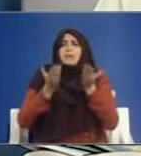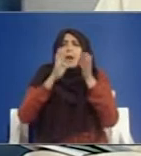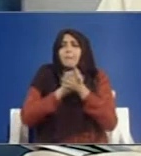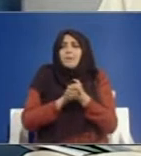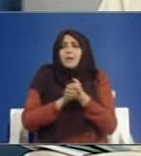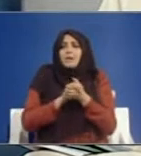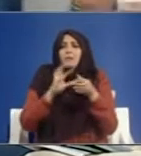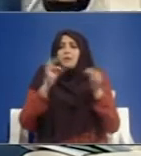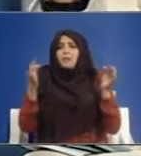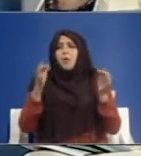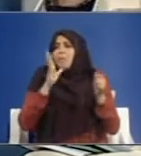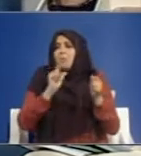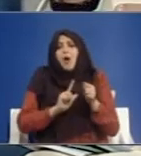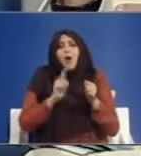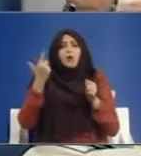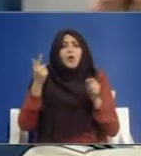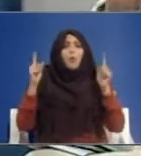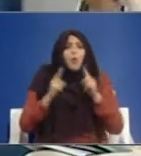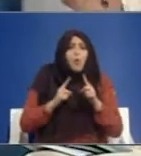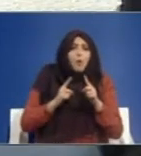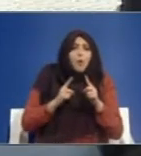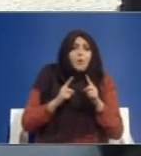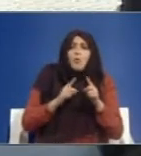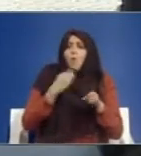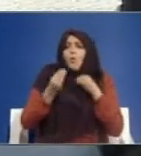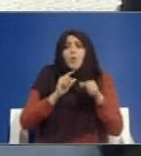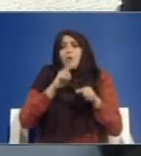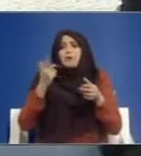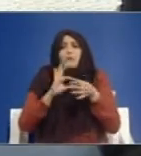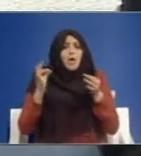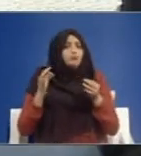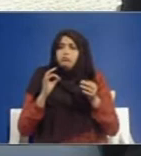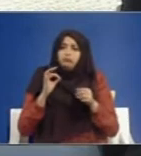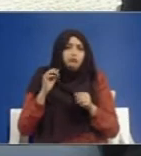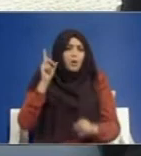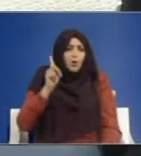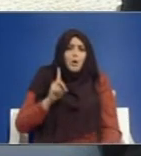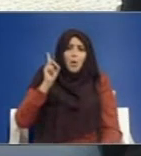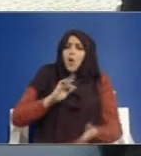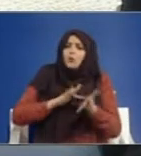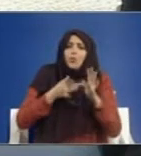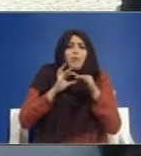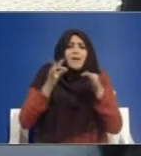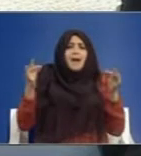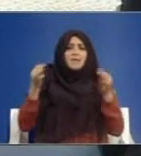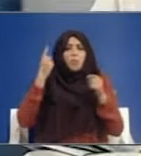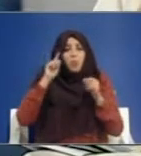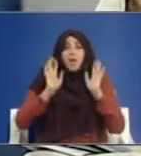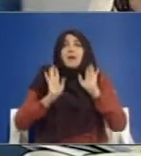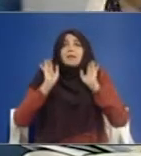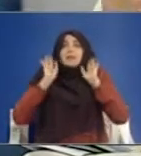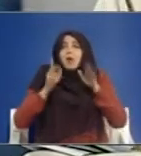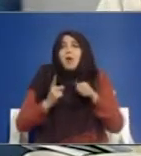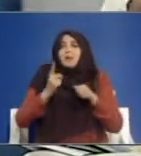يجوز صيغ أخرى، لا يجوز الصلاة والسلام على رسول الله صلى الله عليه وسلم بالصيغ الأخرى. لا، كل الصيغ التي تؤدي